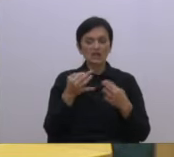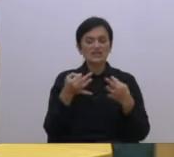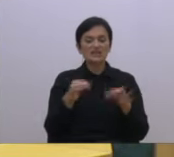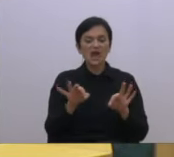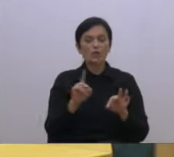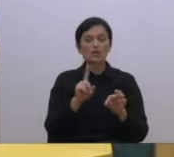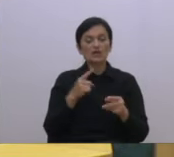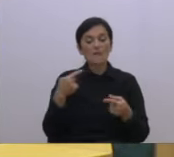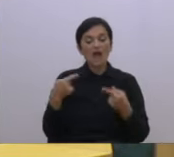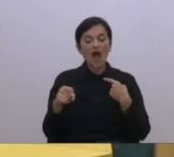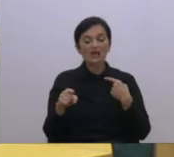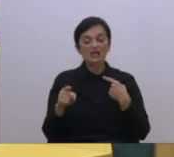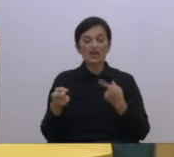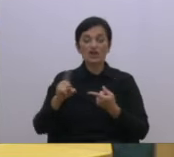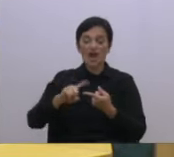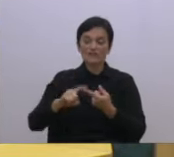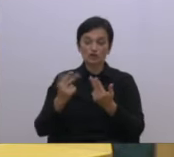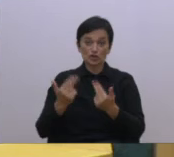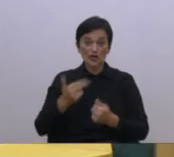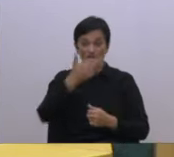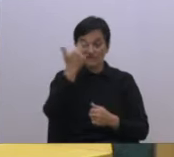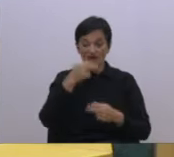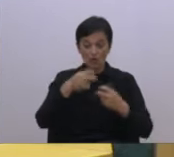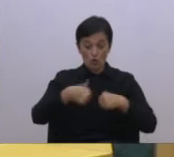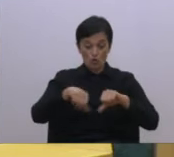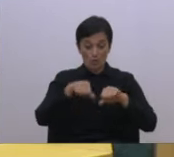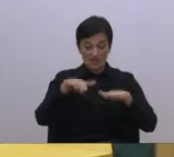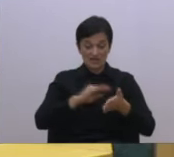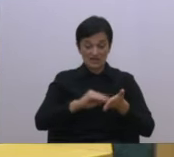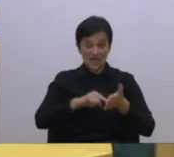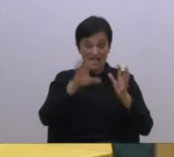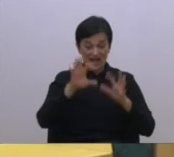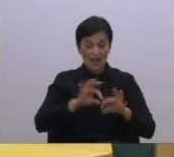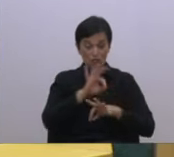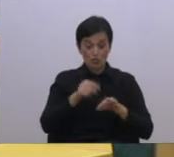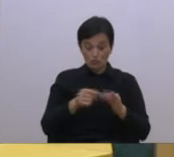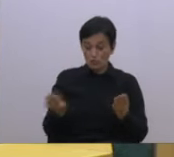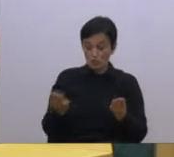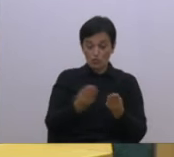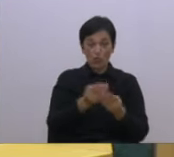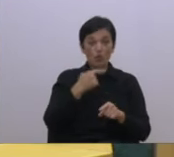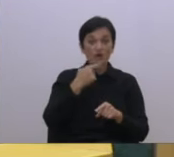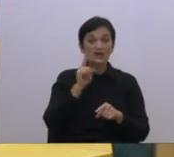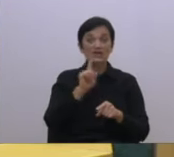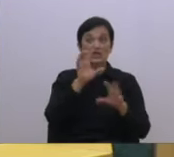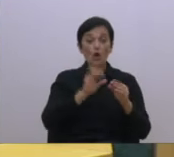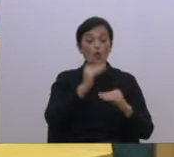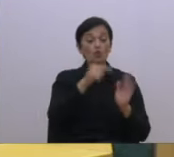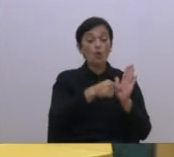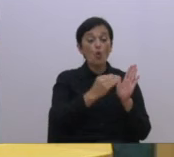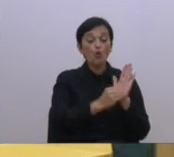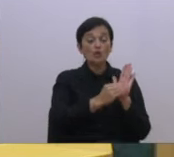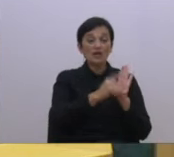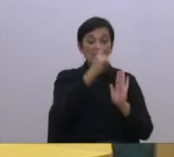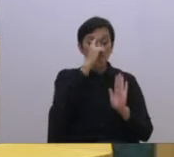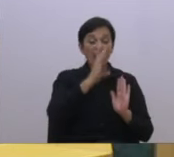რაიმე ალტერნატიული კავშირის აღება. მათ შორის ვენეციის კომისიის დასკვნა, რომელიც ამ კანონ პროექტად მივიდა, გვითხარო ეკია, რომ კონსტიტუციაში რაც გიწერია თუ ქალის და